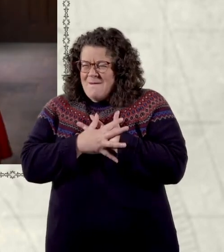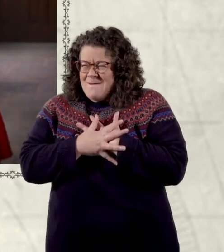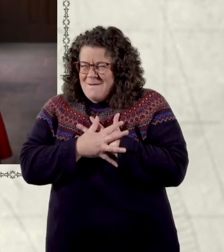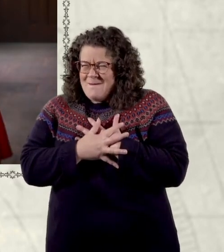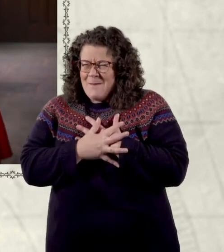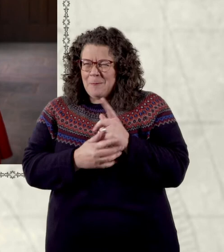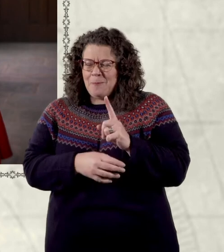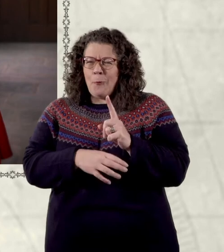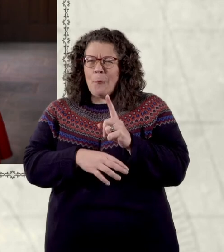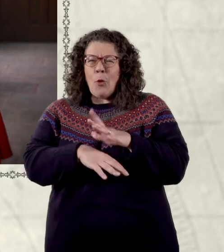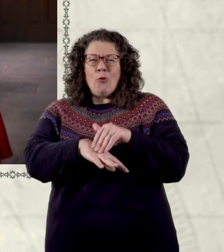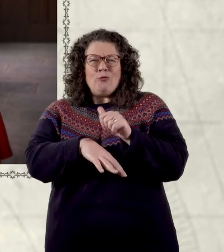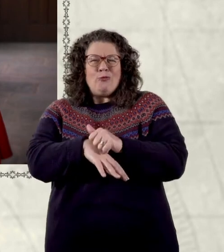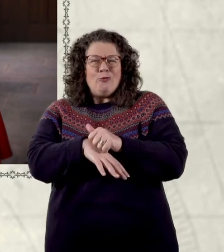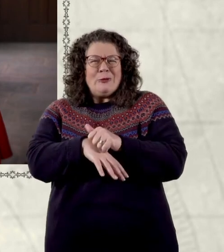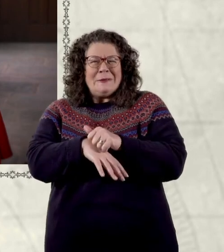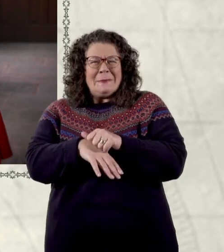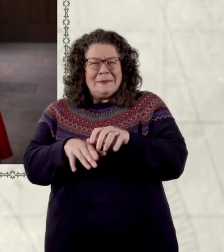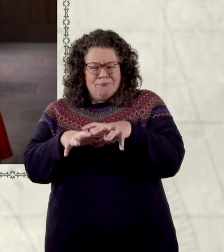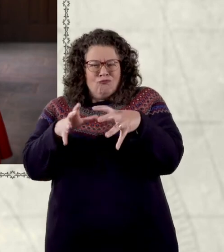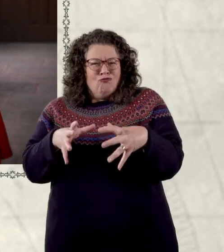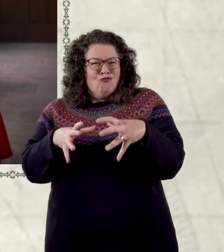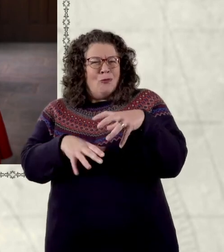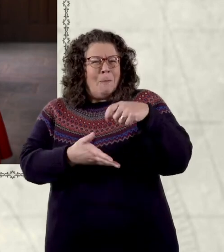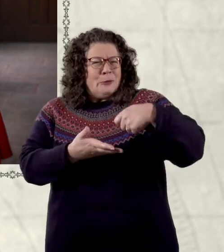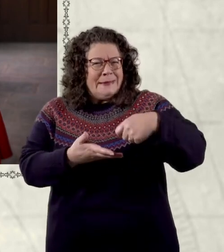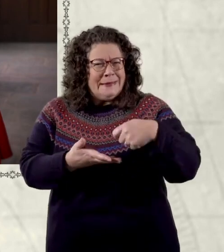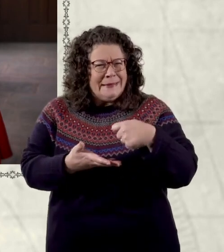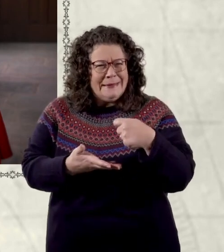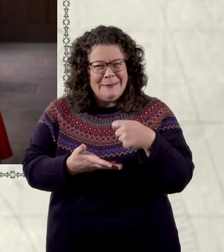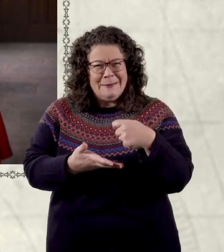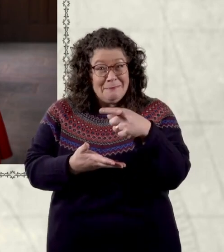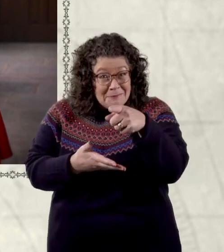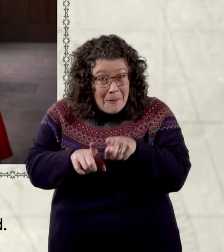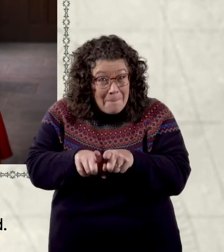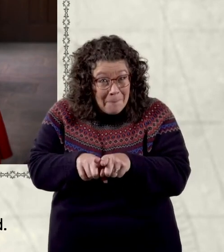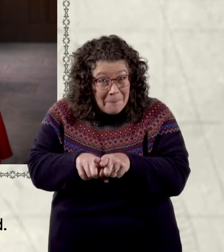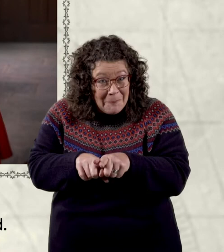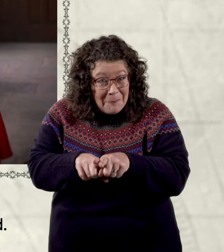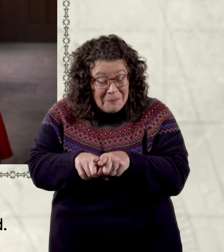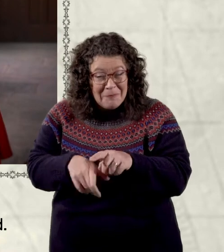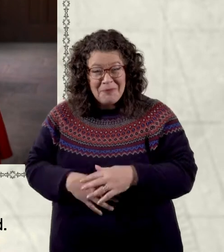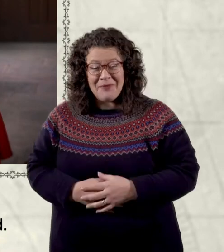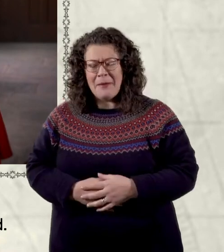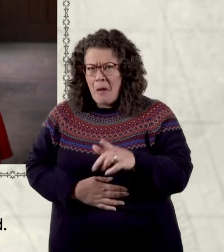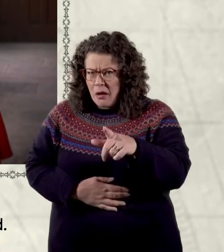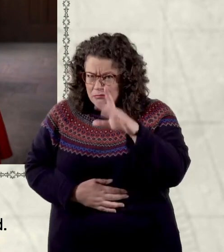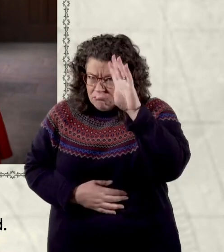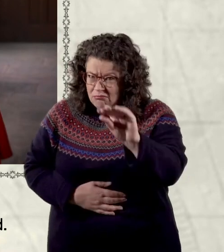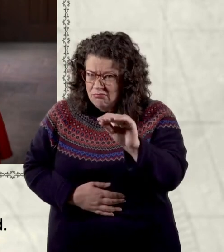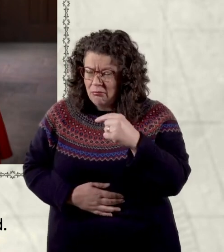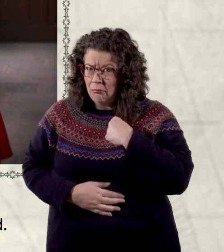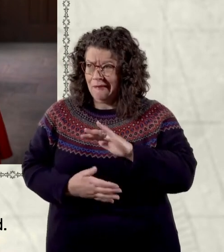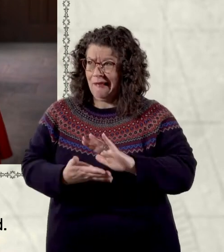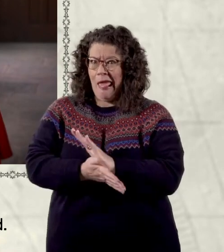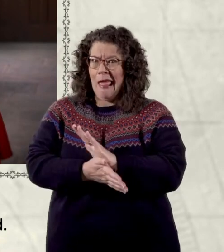Boes bach, wy'n dwlu ar bwdin Nadolig. A chi? Cofiwch chi, wy'n falch nag o'n i